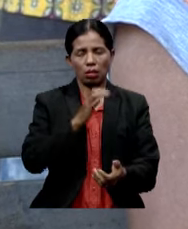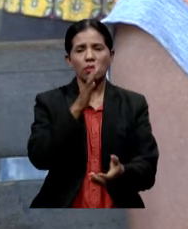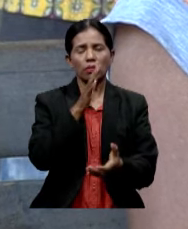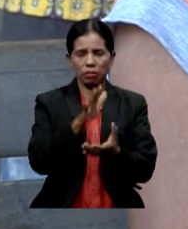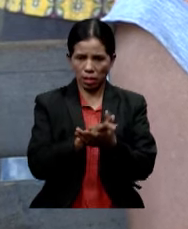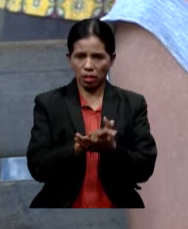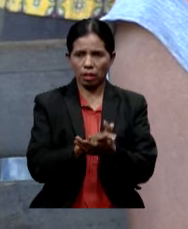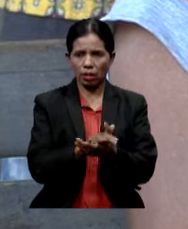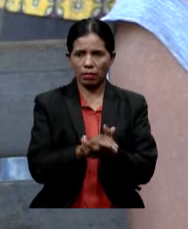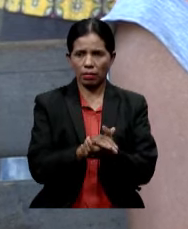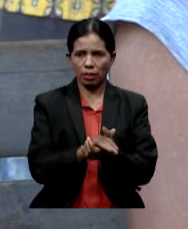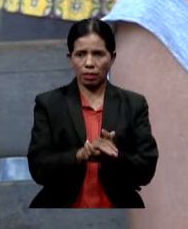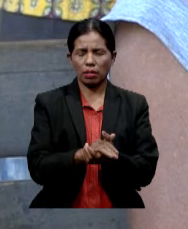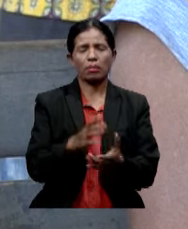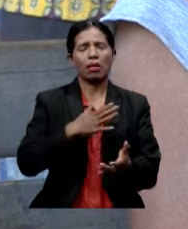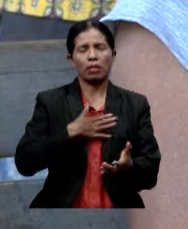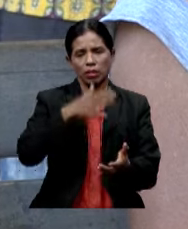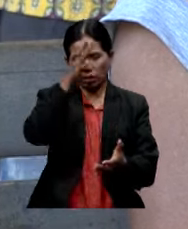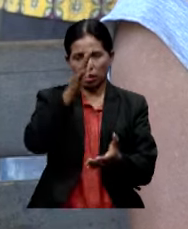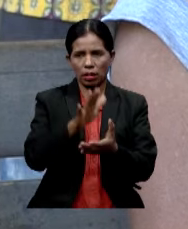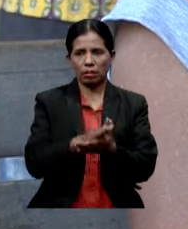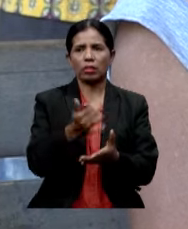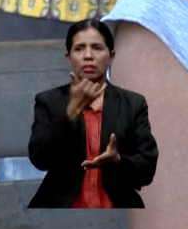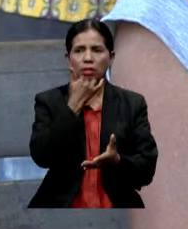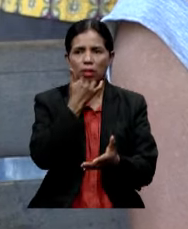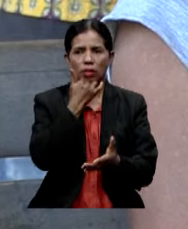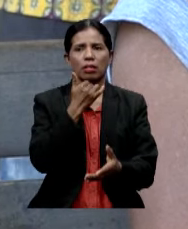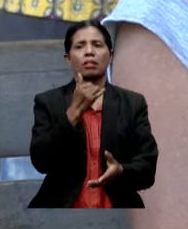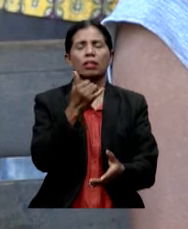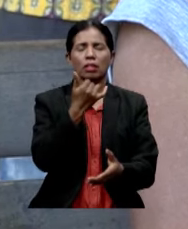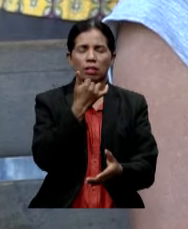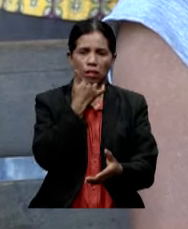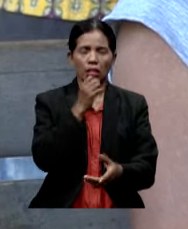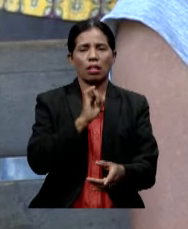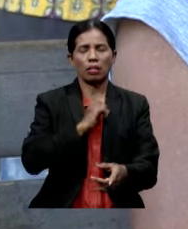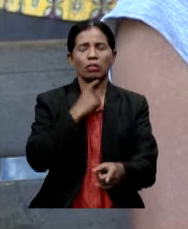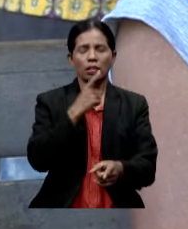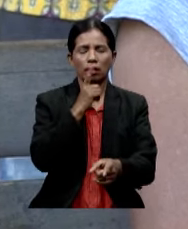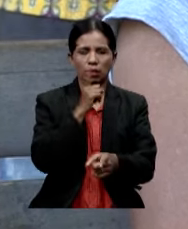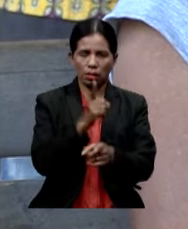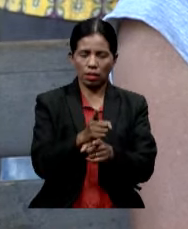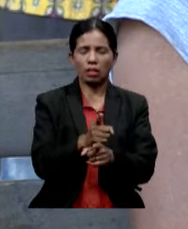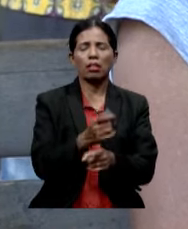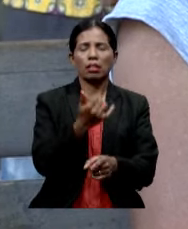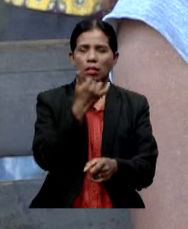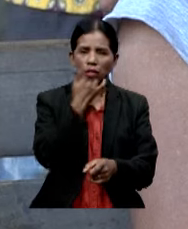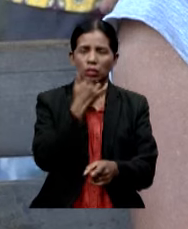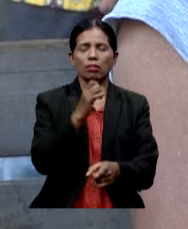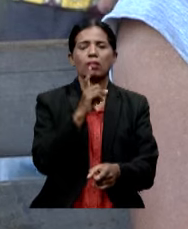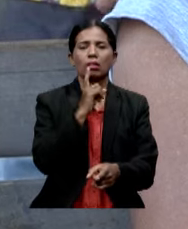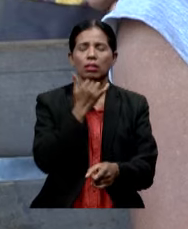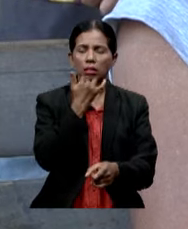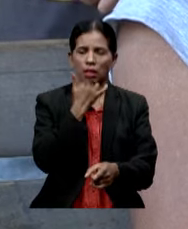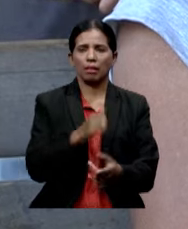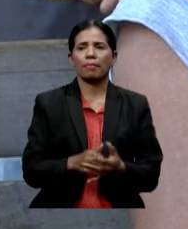Sekarik nia bel hau ne lain mus nia salah, nia los, hau dian los. Buat tera nabe maksud, memang ita ne la